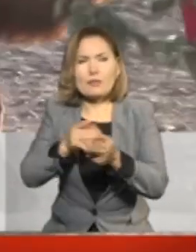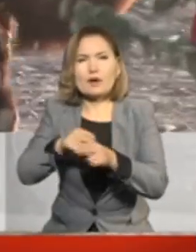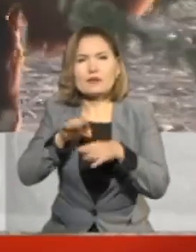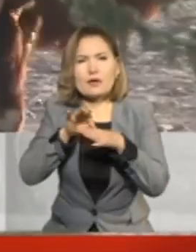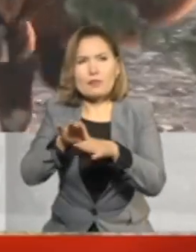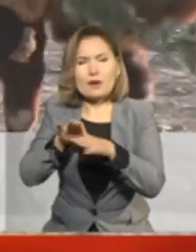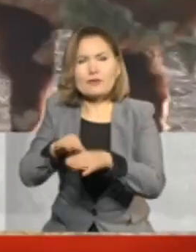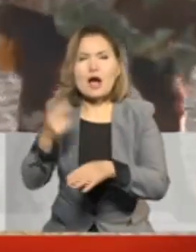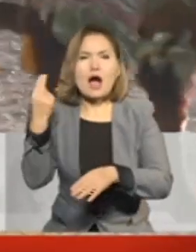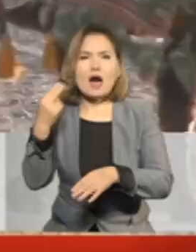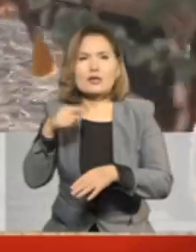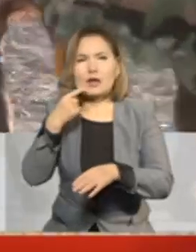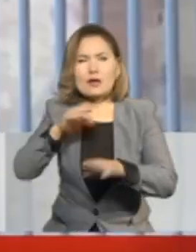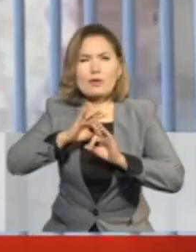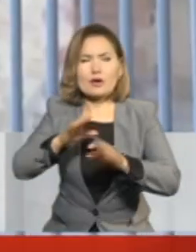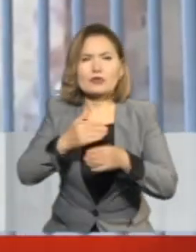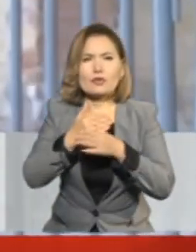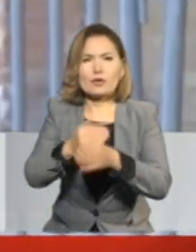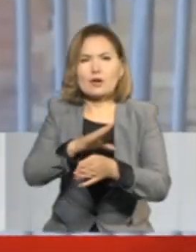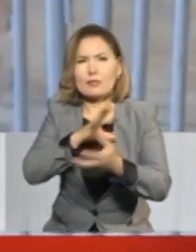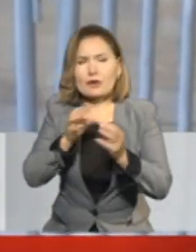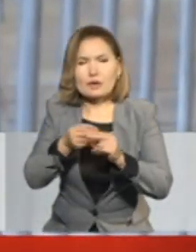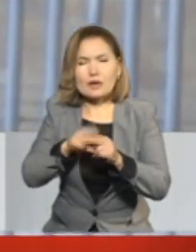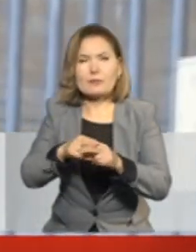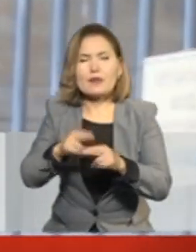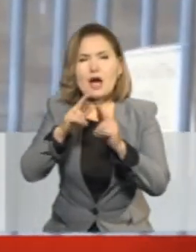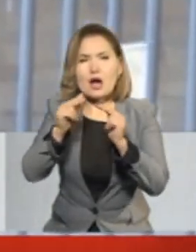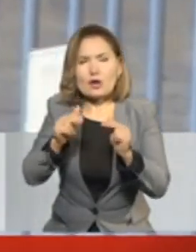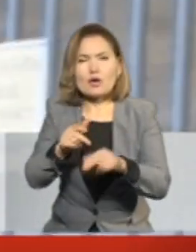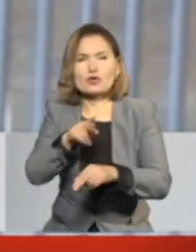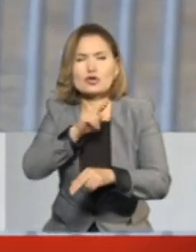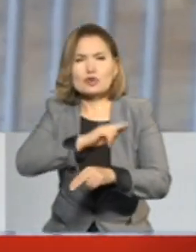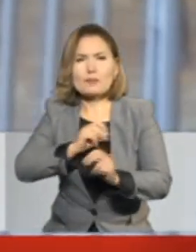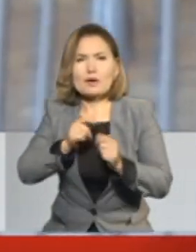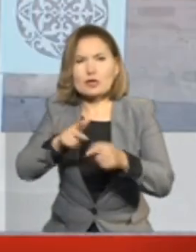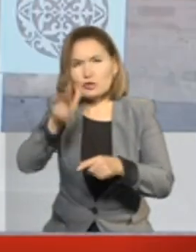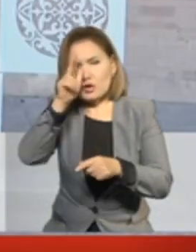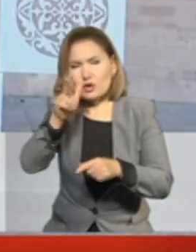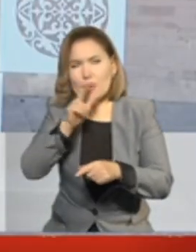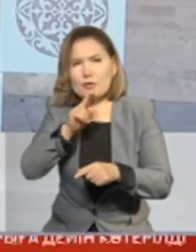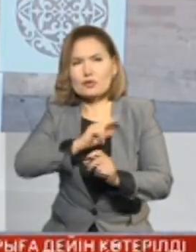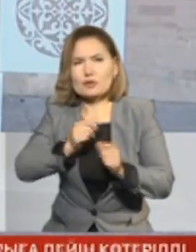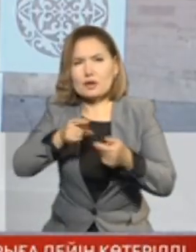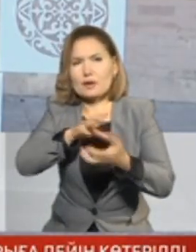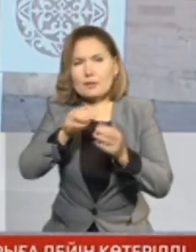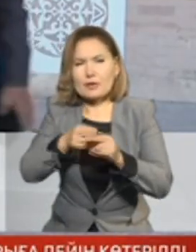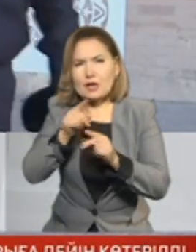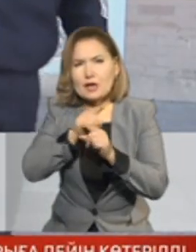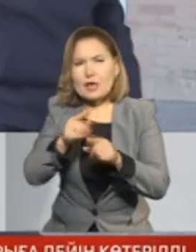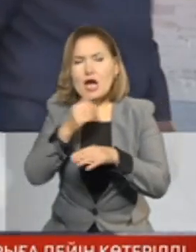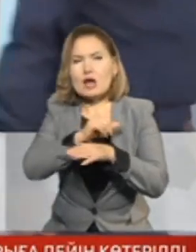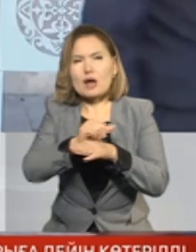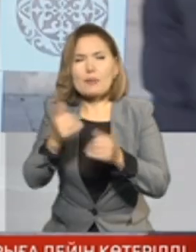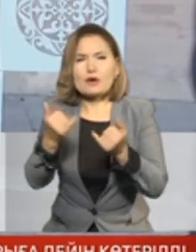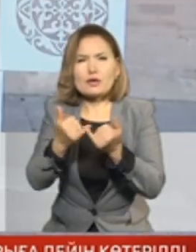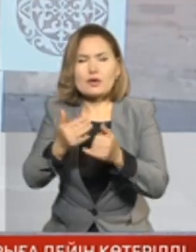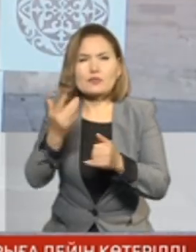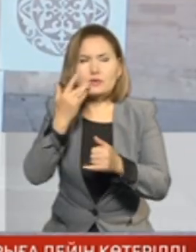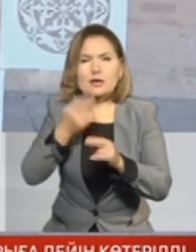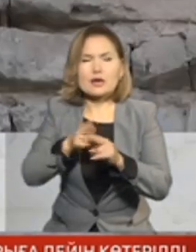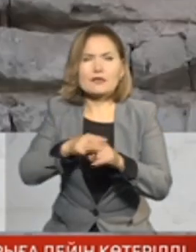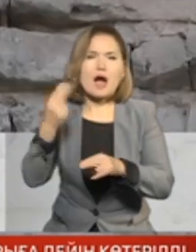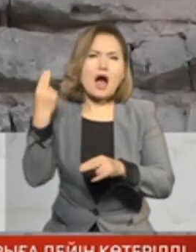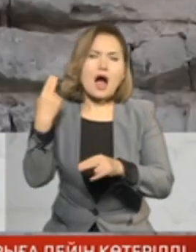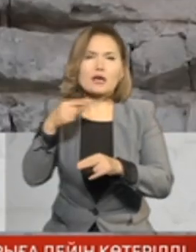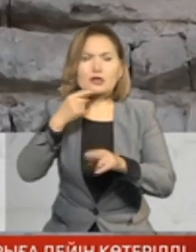тасымалдап білген ағылшын тілімен көмектескен екен. Ал кесенеге жұмысқа 3 ай бұрын орналасыпты. Содан бері шетелдік қонақтарға қолдан